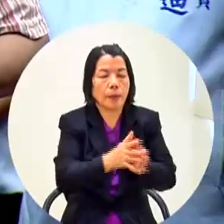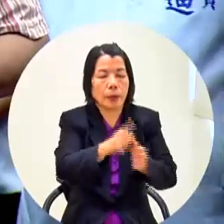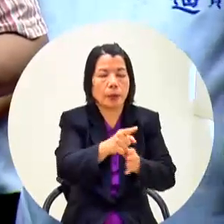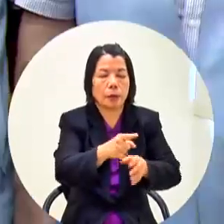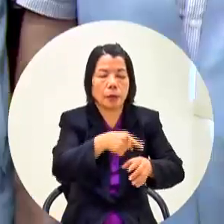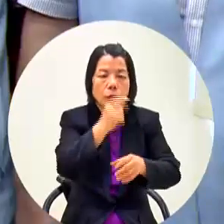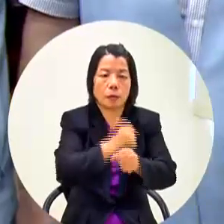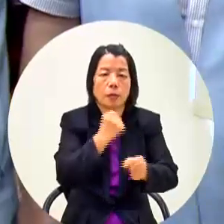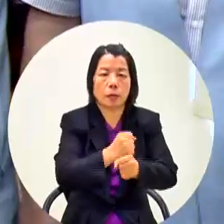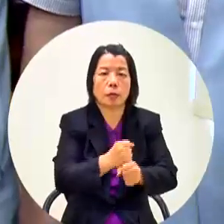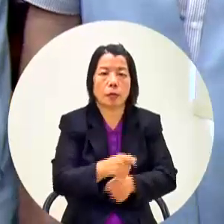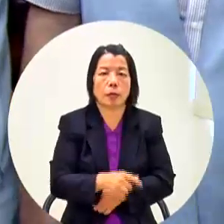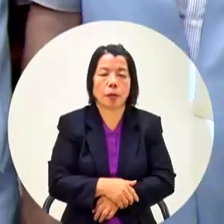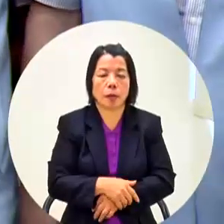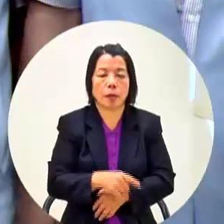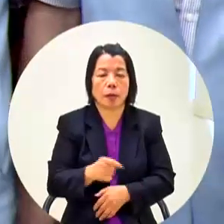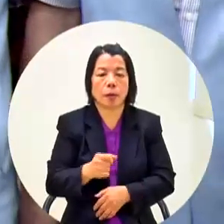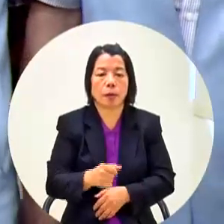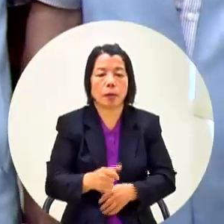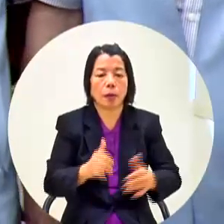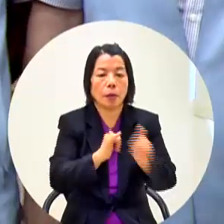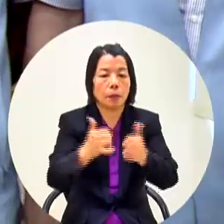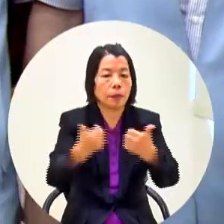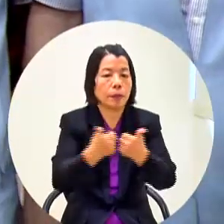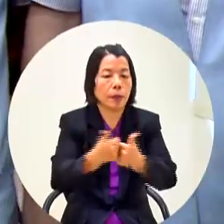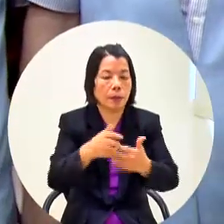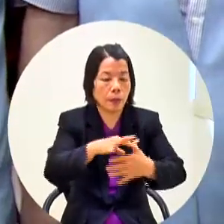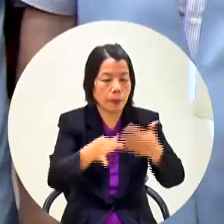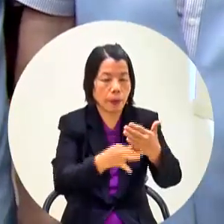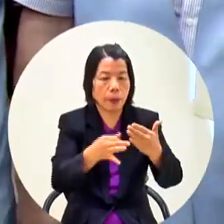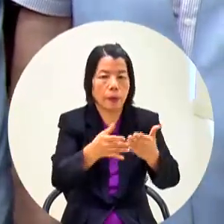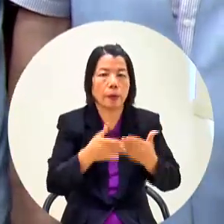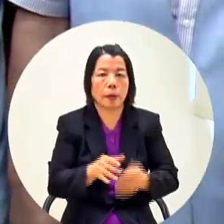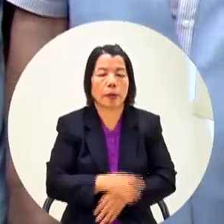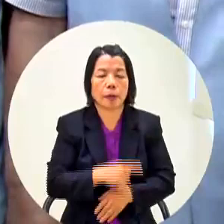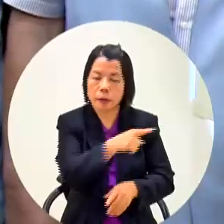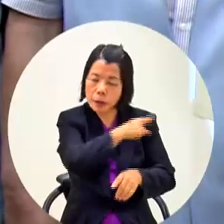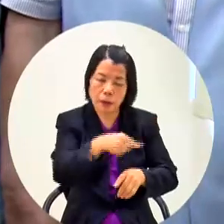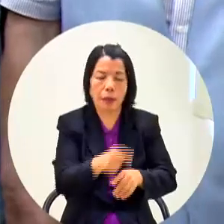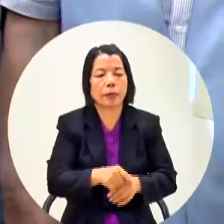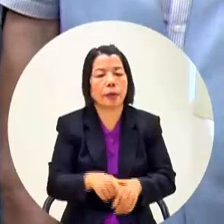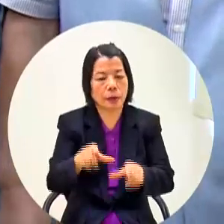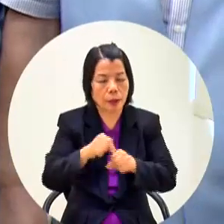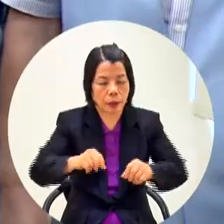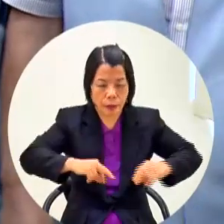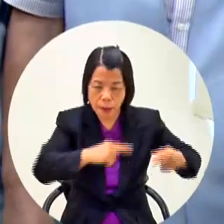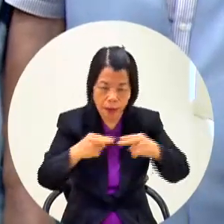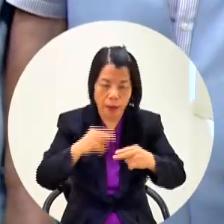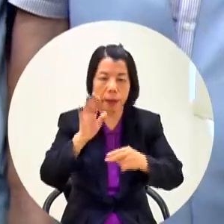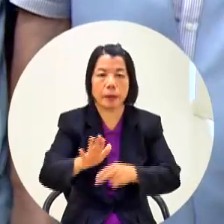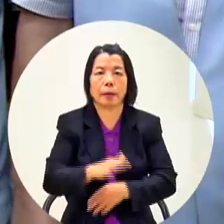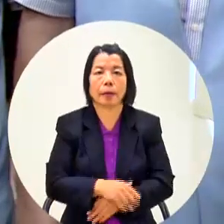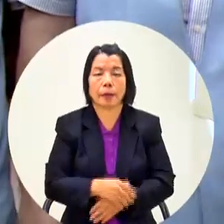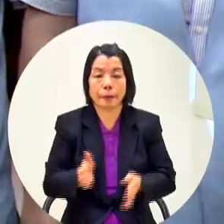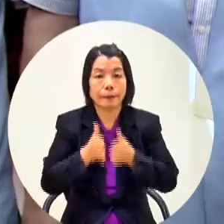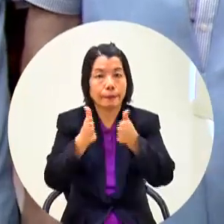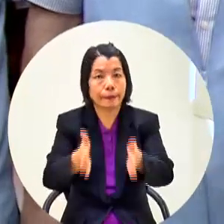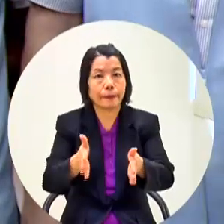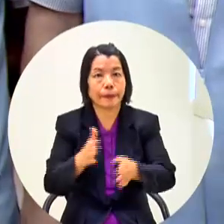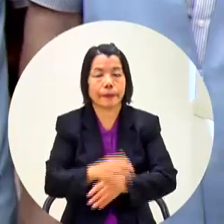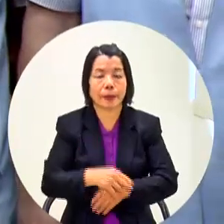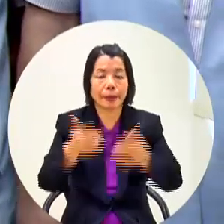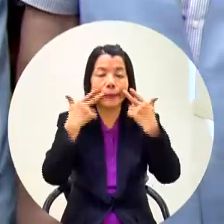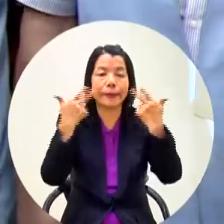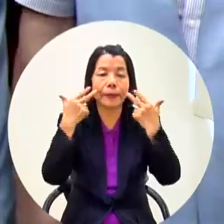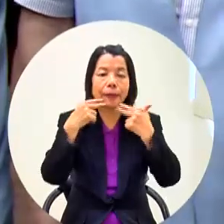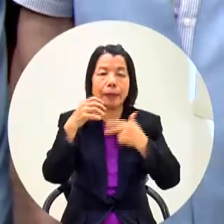各级的民意代表的反映之后从善如流，修改了一些规定，也就是针对我们的原乡地